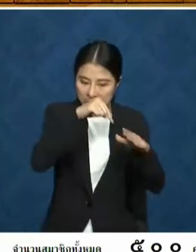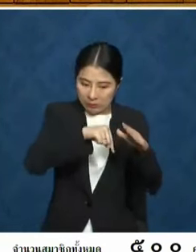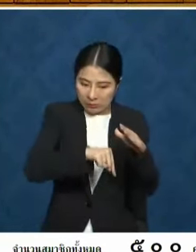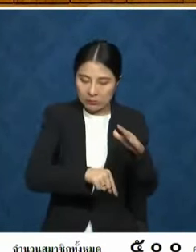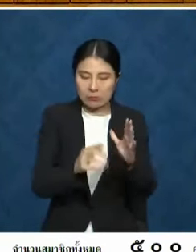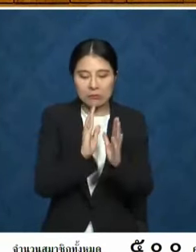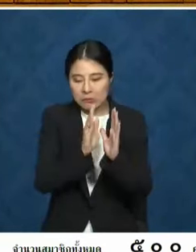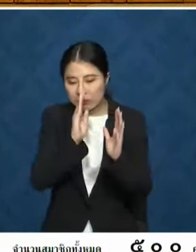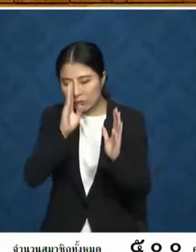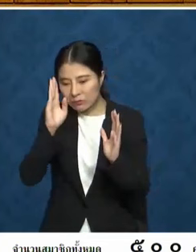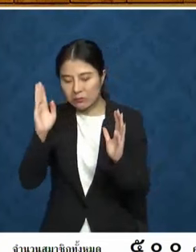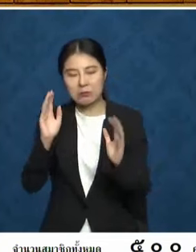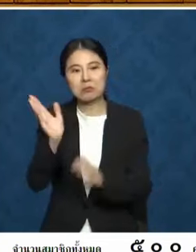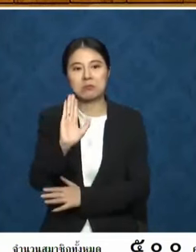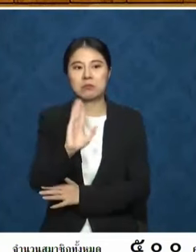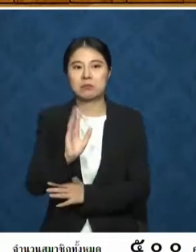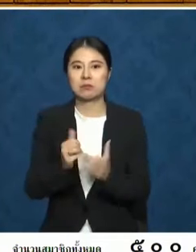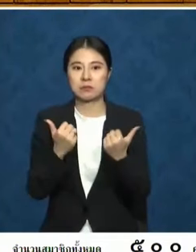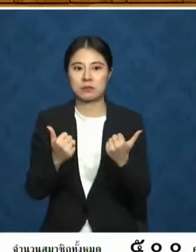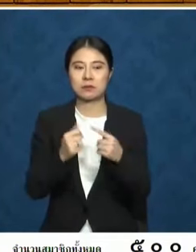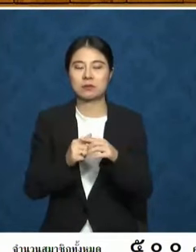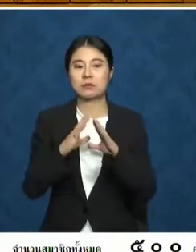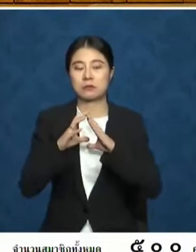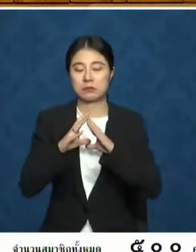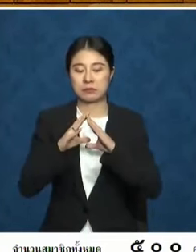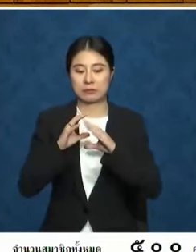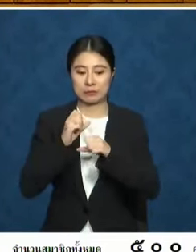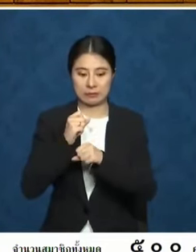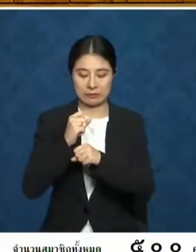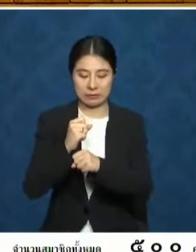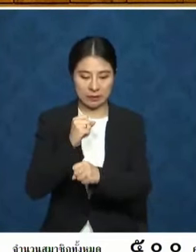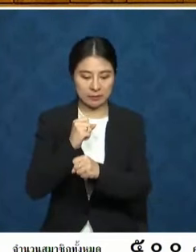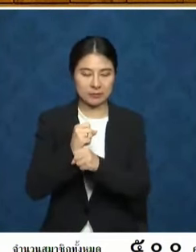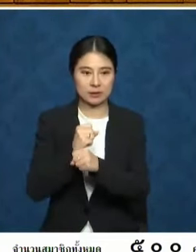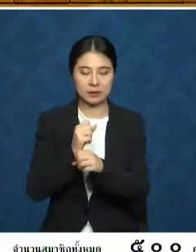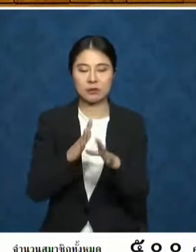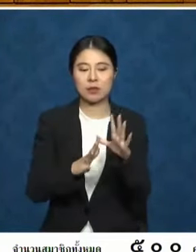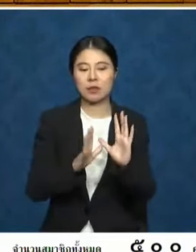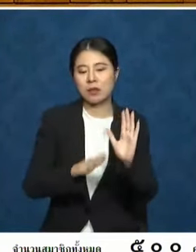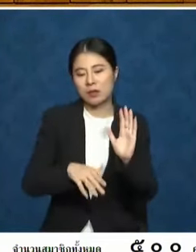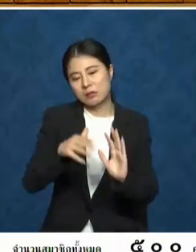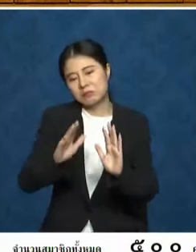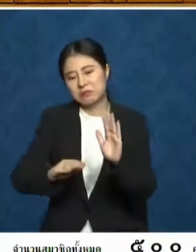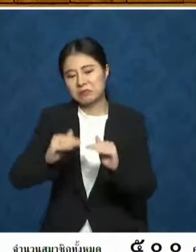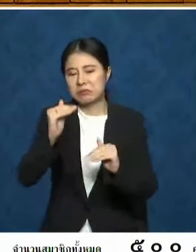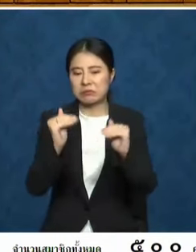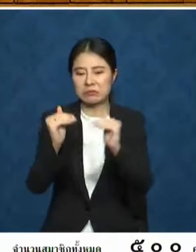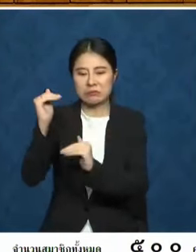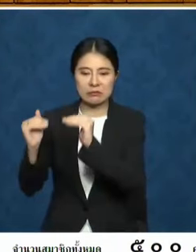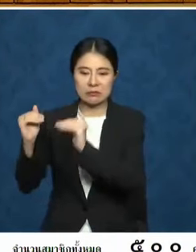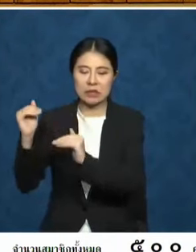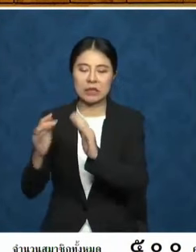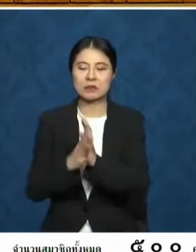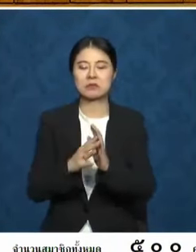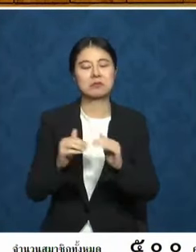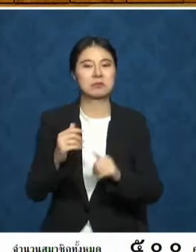ำหรบการลความเรองลำเราก็พยายามมองหาเพระว่าเป็นหนึ่งในเปาหมายหลกของเราว่าการเพิ่มมลค่าเศรษฐกิ